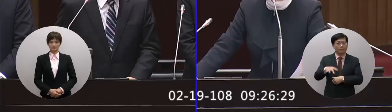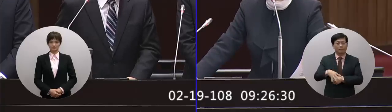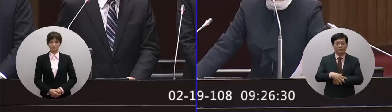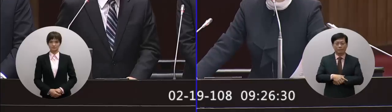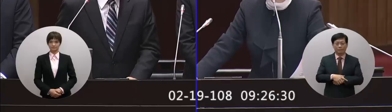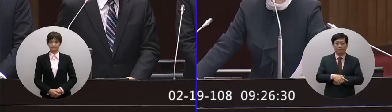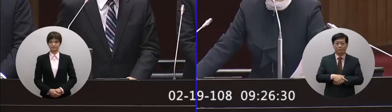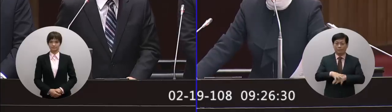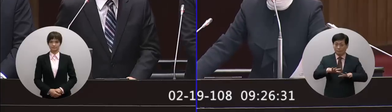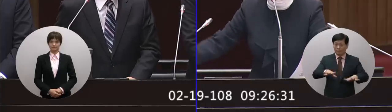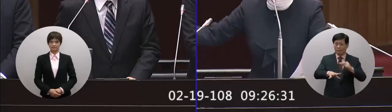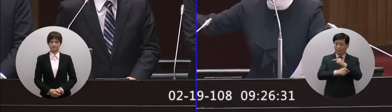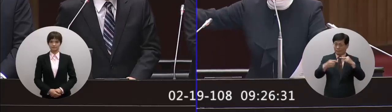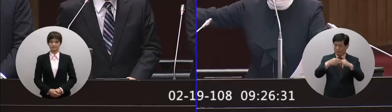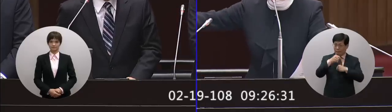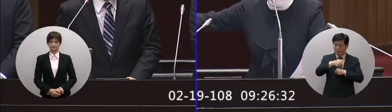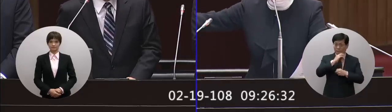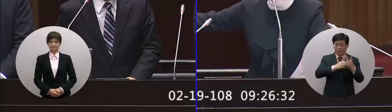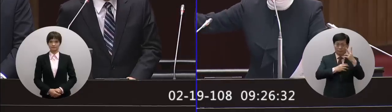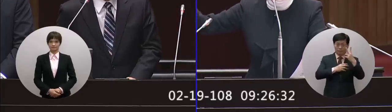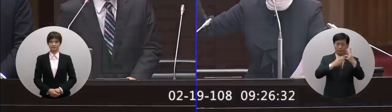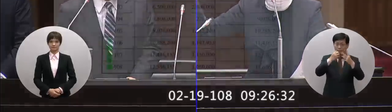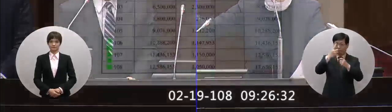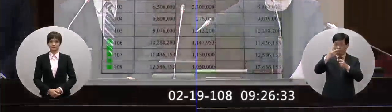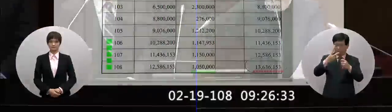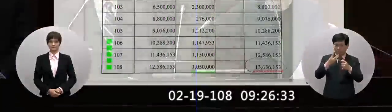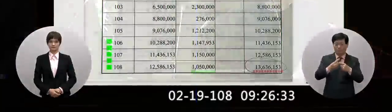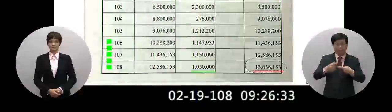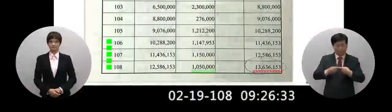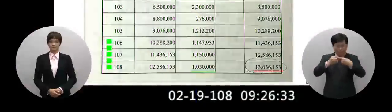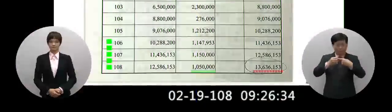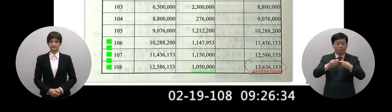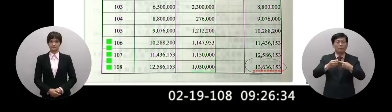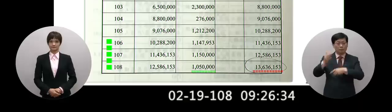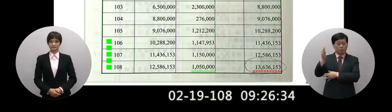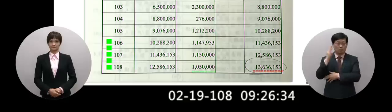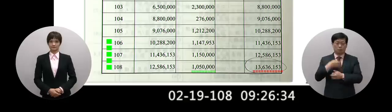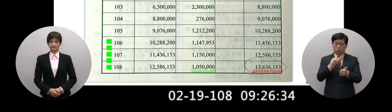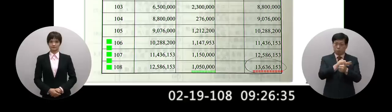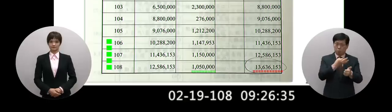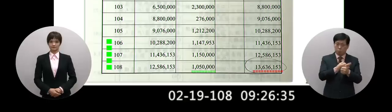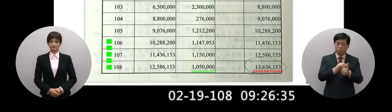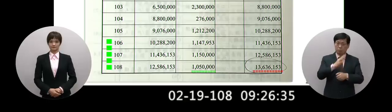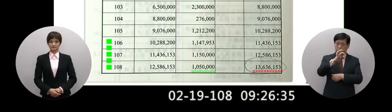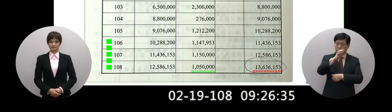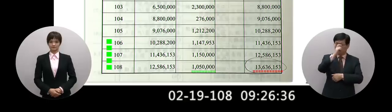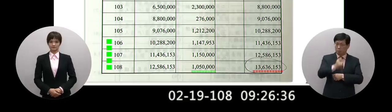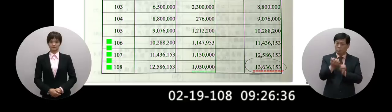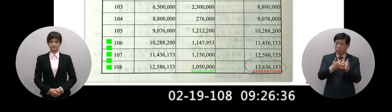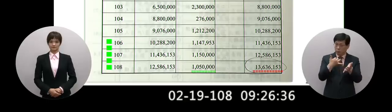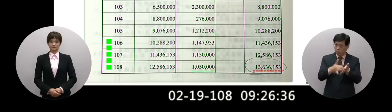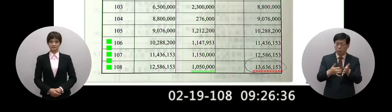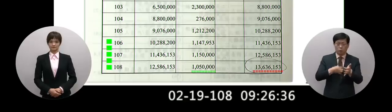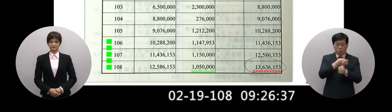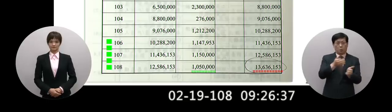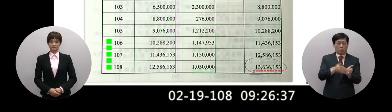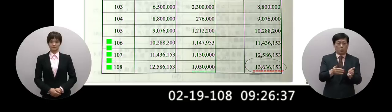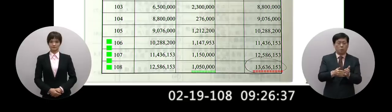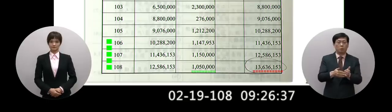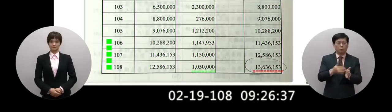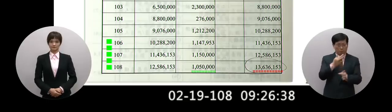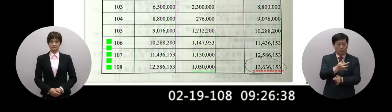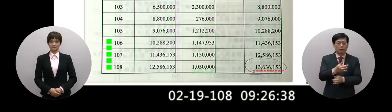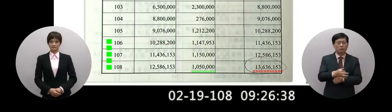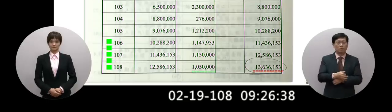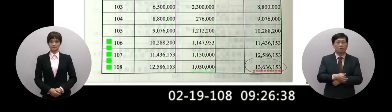基金的，我们来看，除了2012年第一年度国库应该拨补的40亿预算有到位之外，